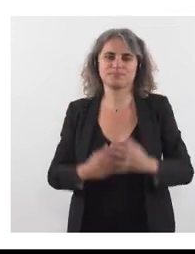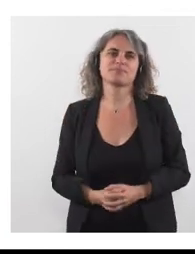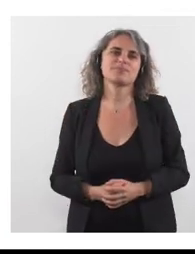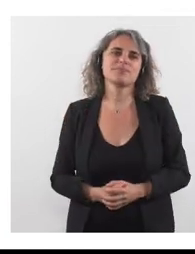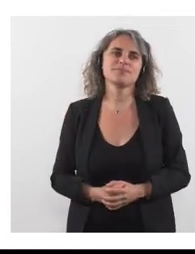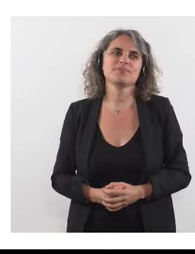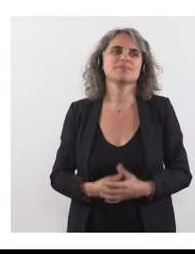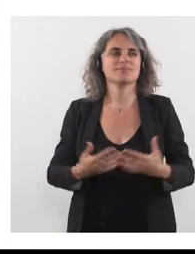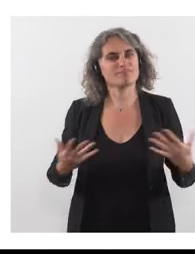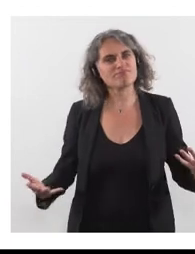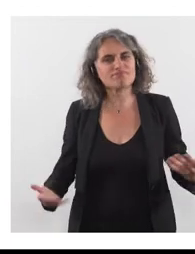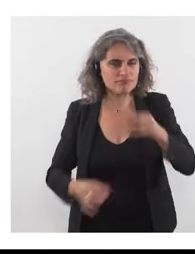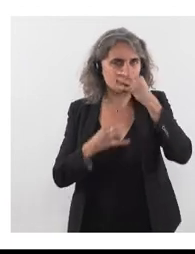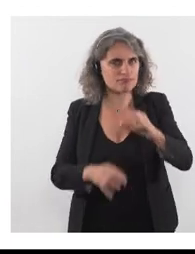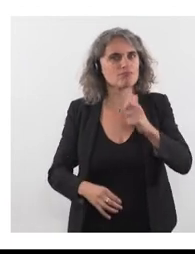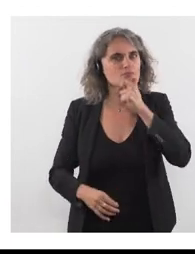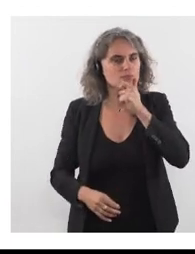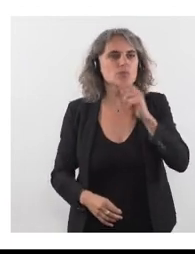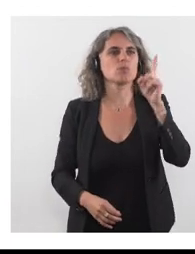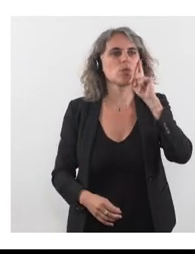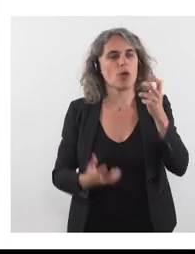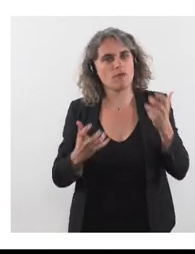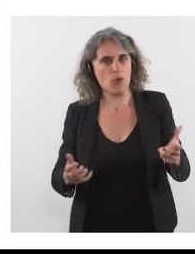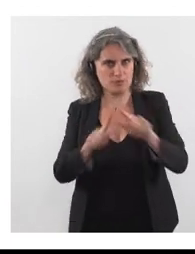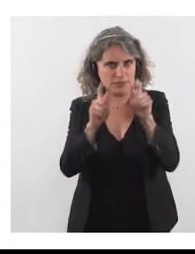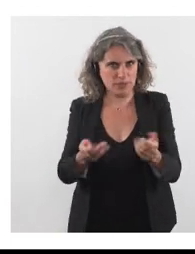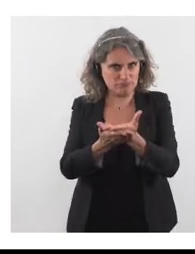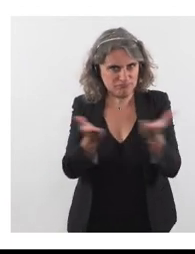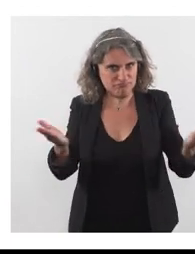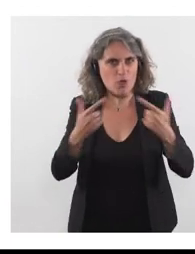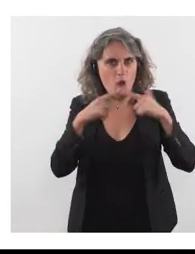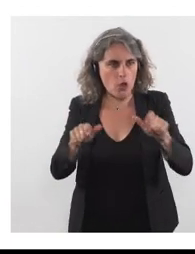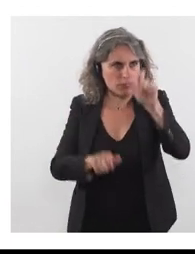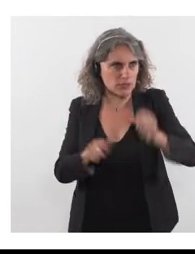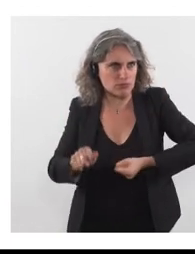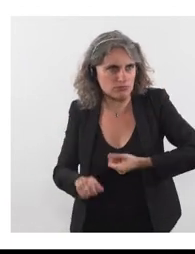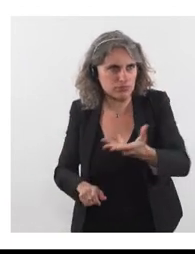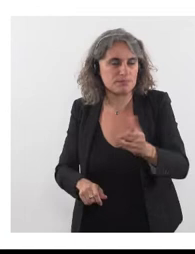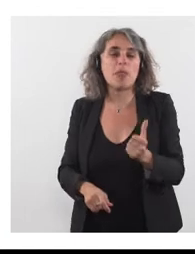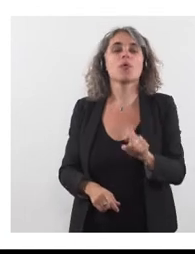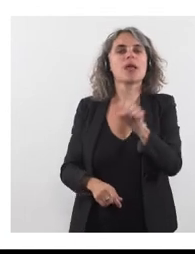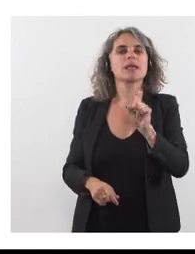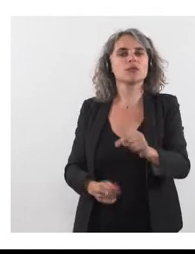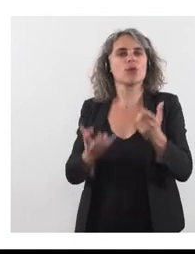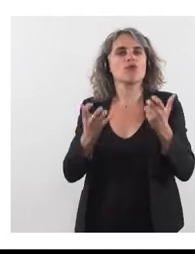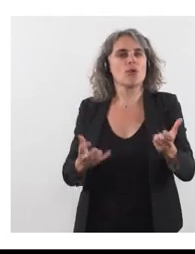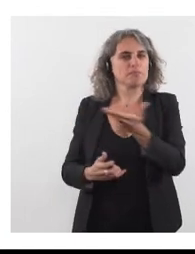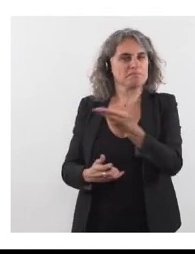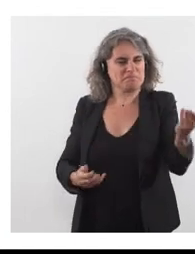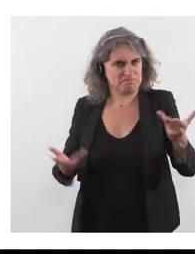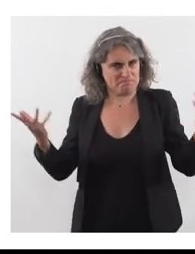pour être respectueuse des différents orateurs autour de la table. La première question que j'aimerais vous